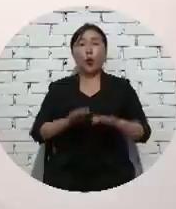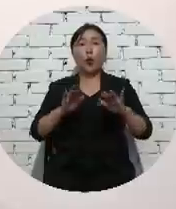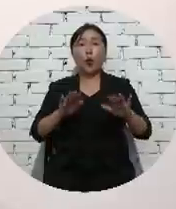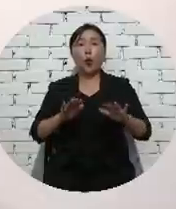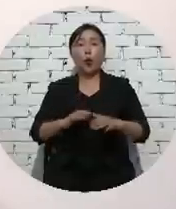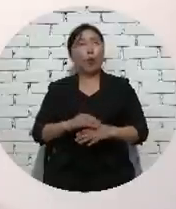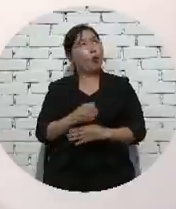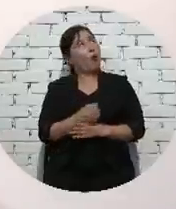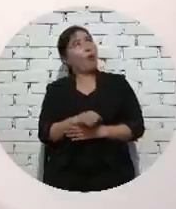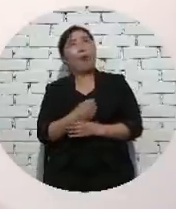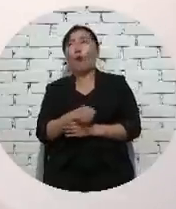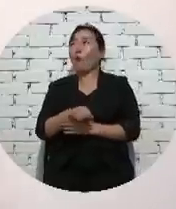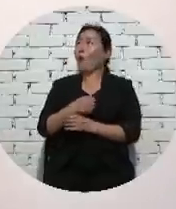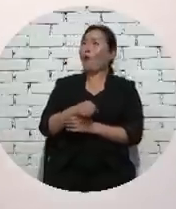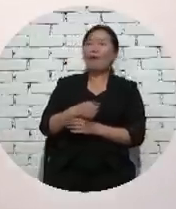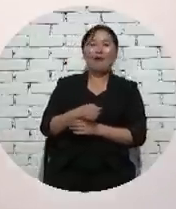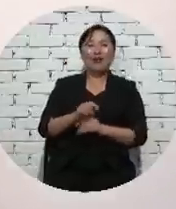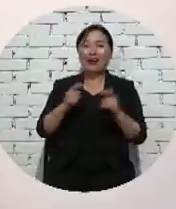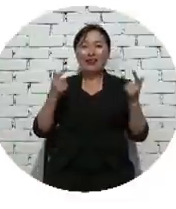하시네요가